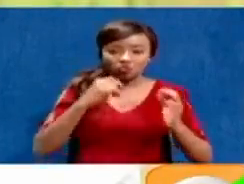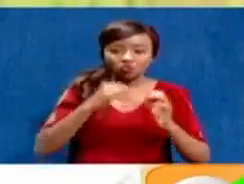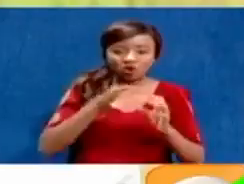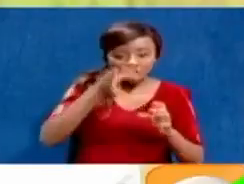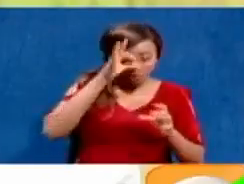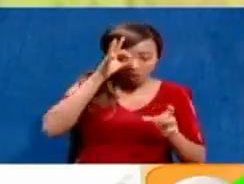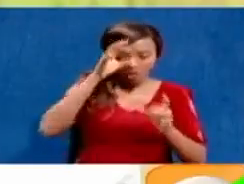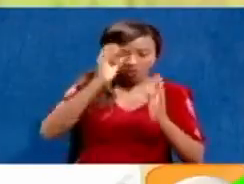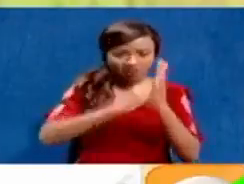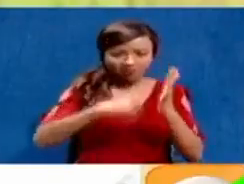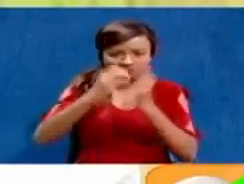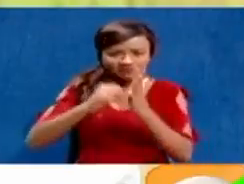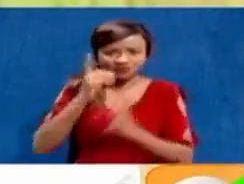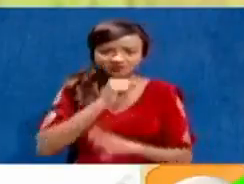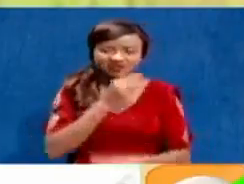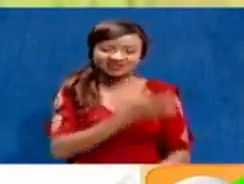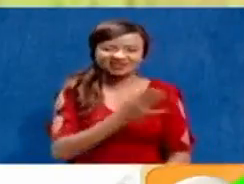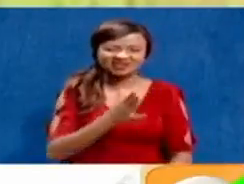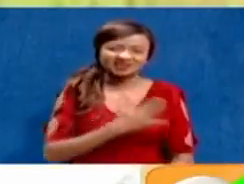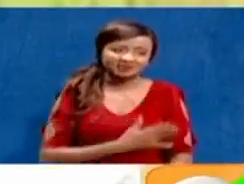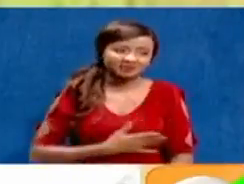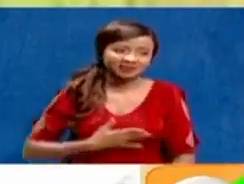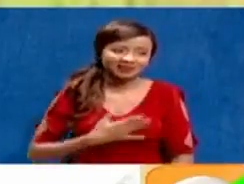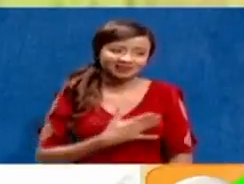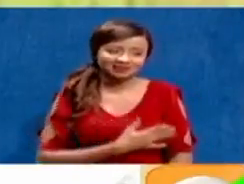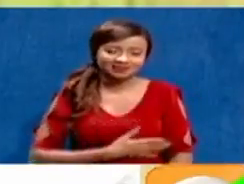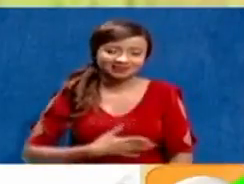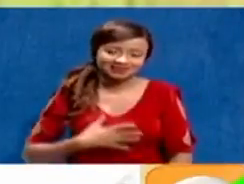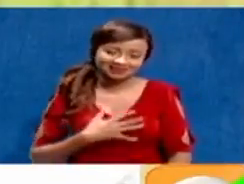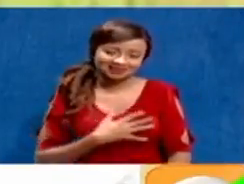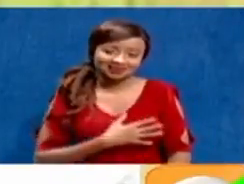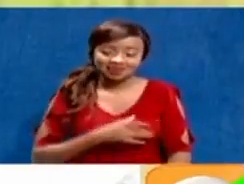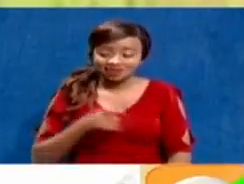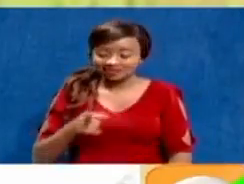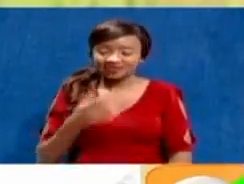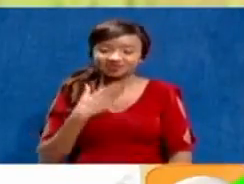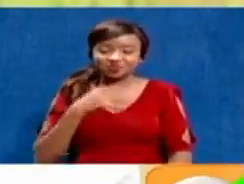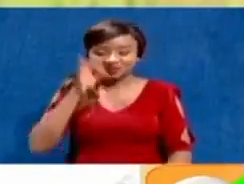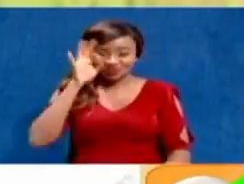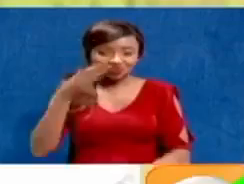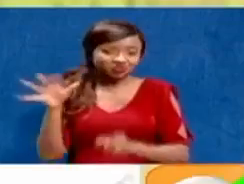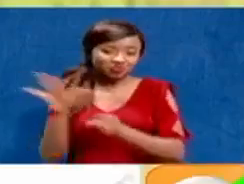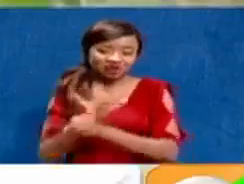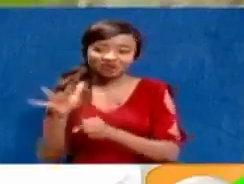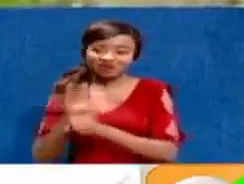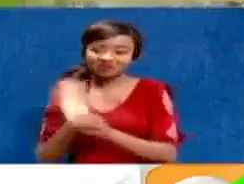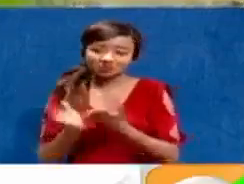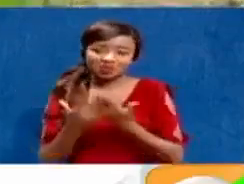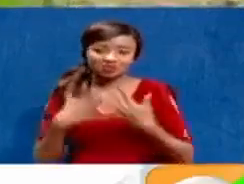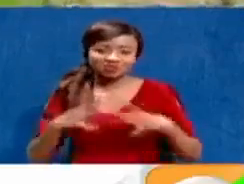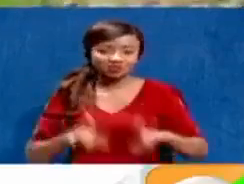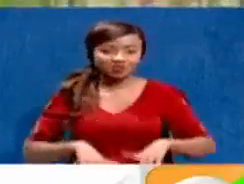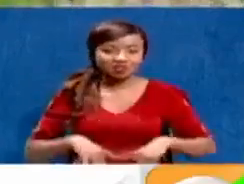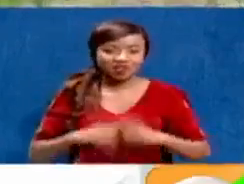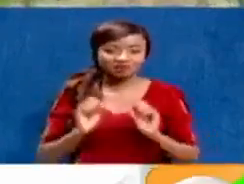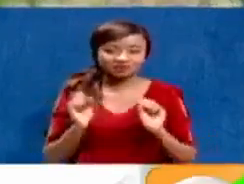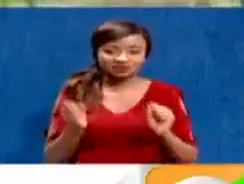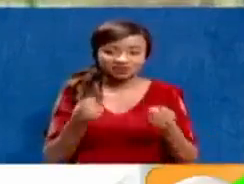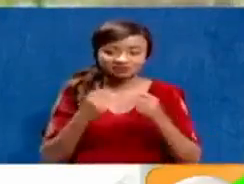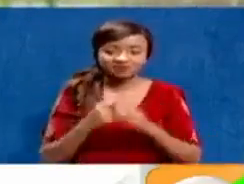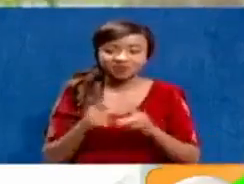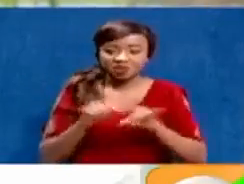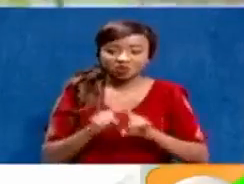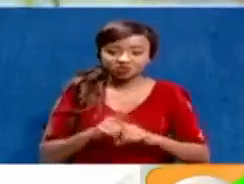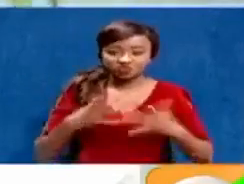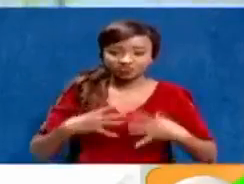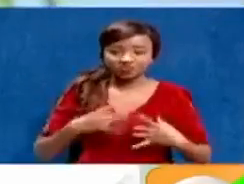na watu, tunaomba ya zibwe ili tuweze kuokoa maisha ya watu wetu. Wakazi wa eneo hili ambao wanadai